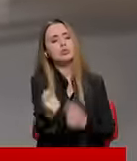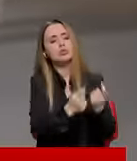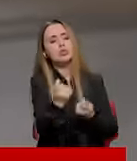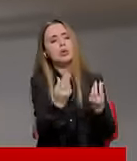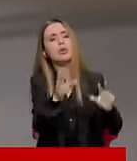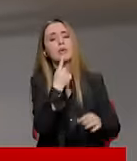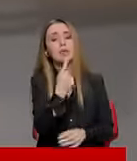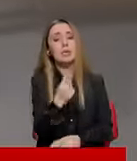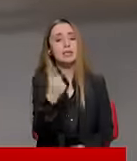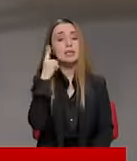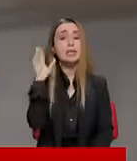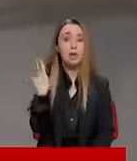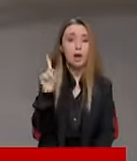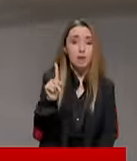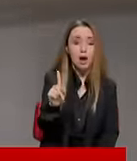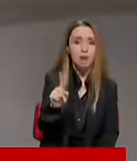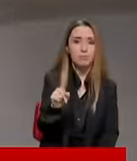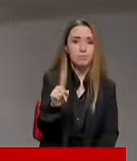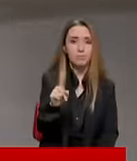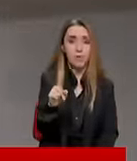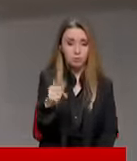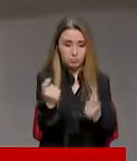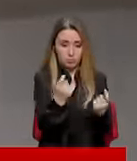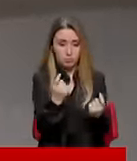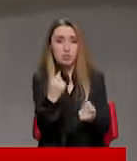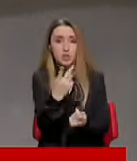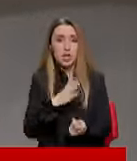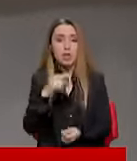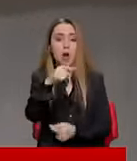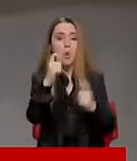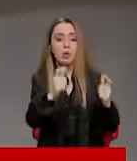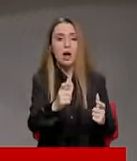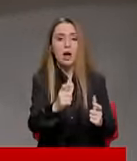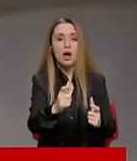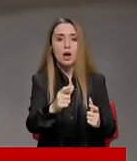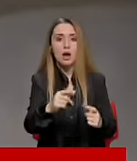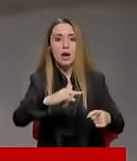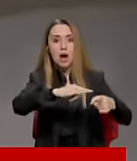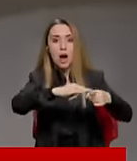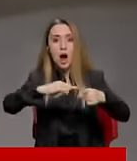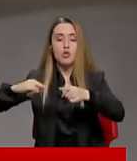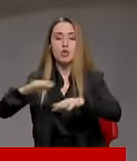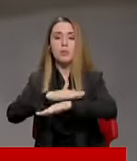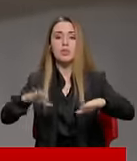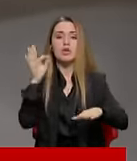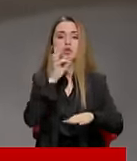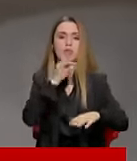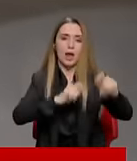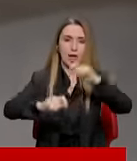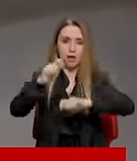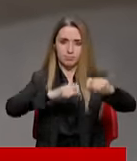denmesine rağmen dinlemedi ama Ortada da bir eser var şimdi orada Biz havuzları bitir meek üzereyiz havuzlar